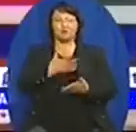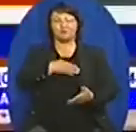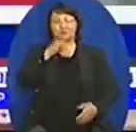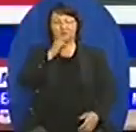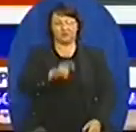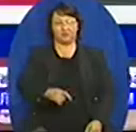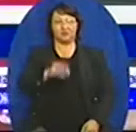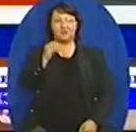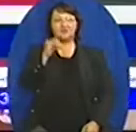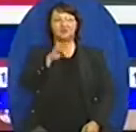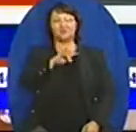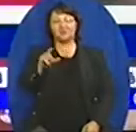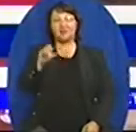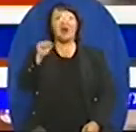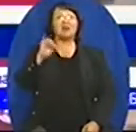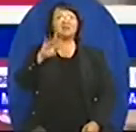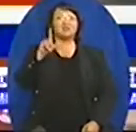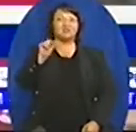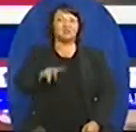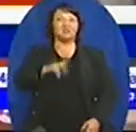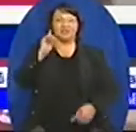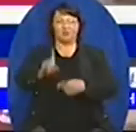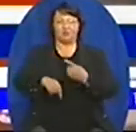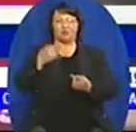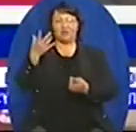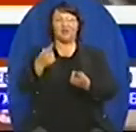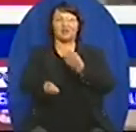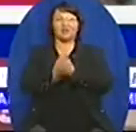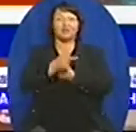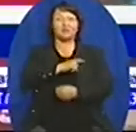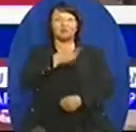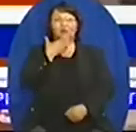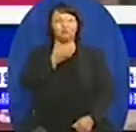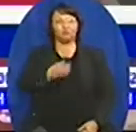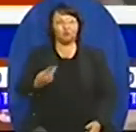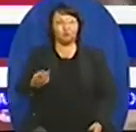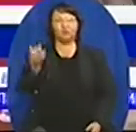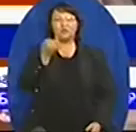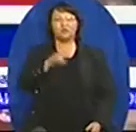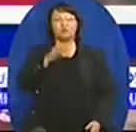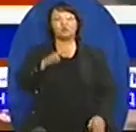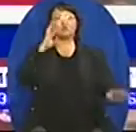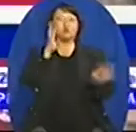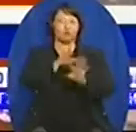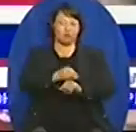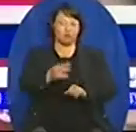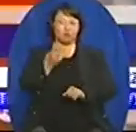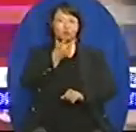нарчлалыг тогтоох хэрэгтэй байна. Та ялгадах хэрэггүй шүү гэдэг. Ийм одоо дахиад даадгуурыг өгч